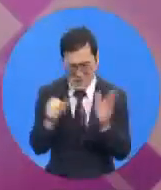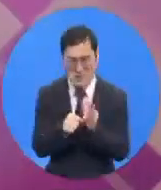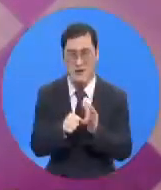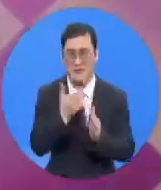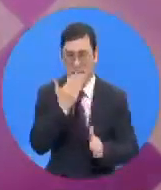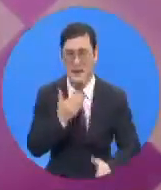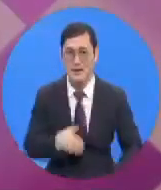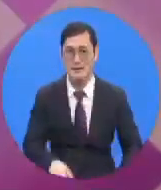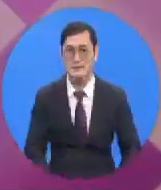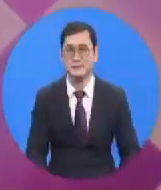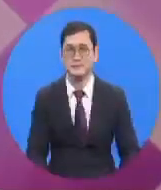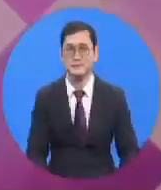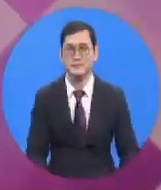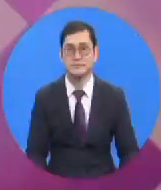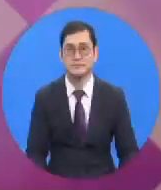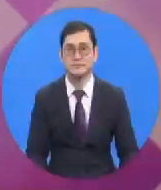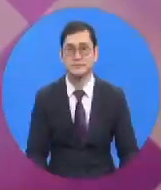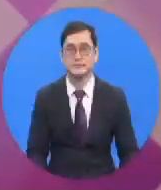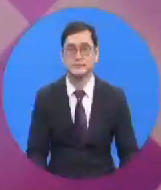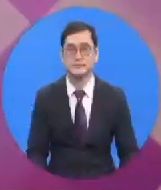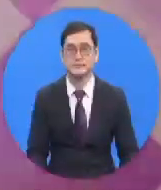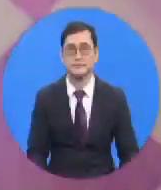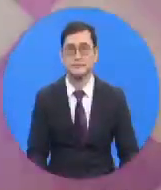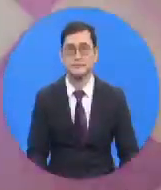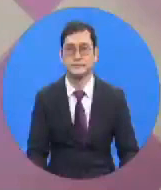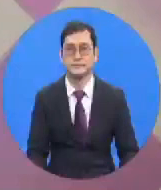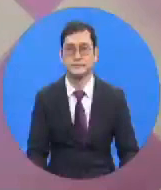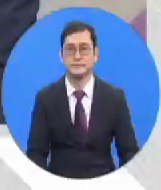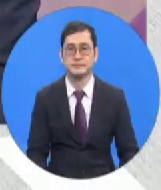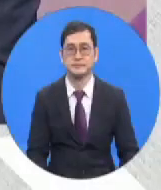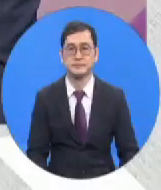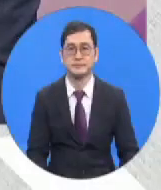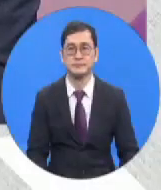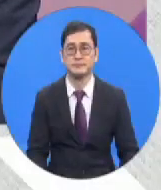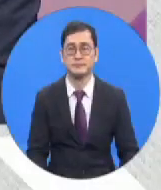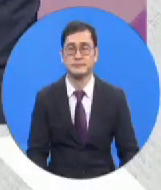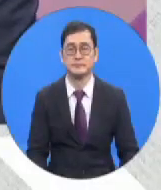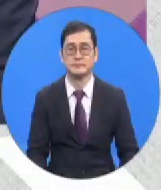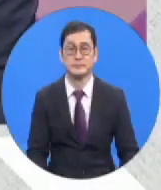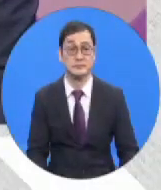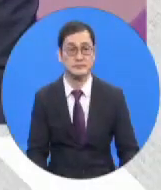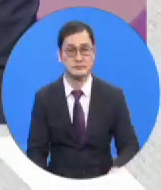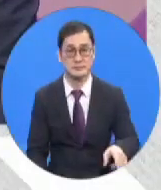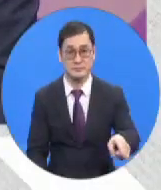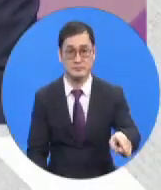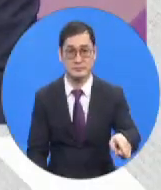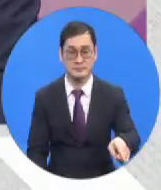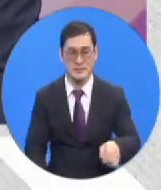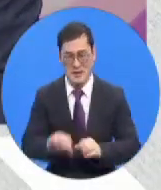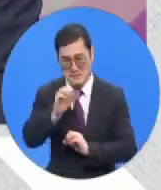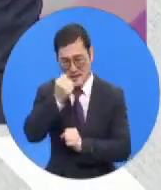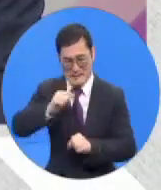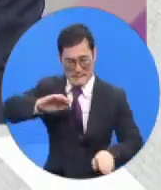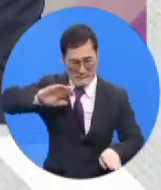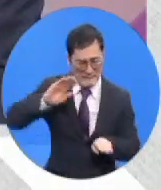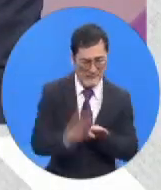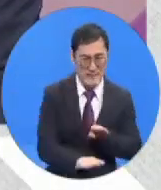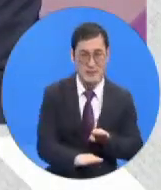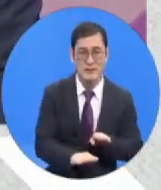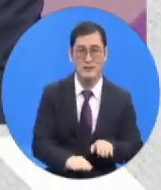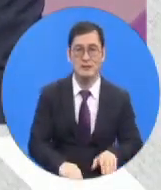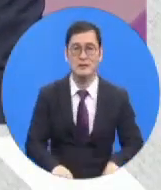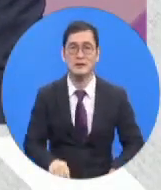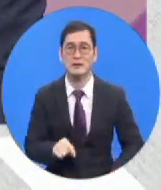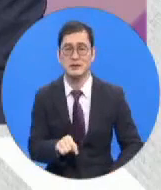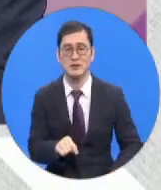정혁진 변호사님, 네. 결국 검찰이 살인죄를 적용했어요. 그러면서 저렇게 위력을 행사하는 건 살인의 고의가 있다, 죽을 줄